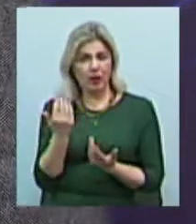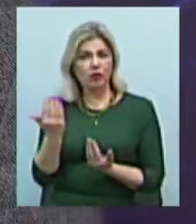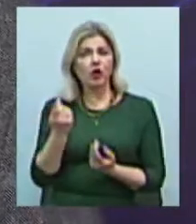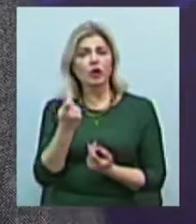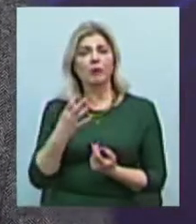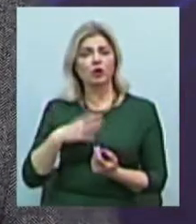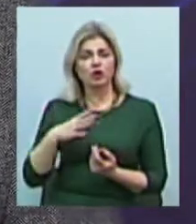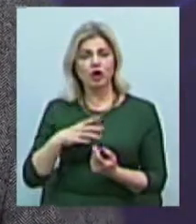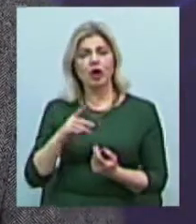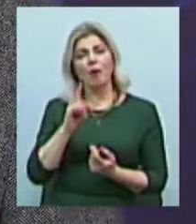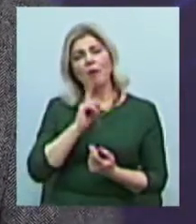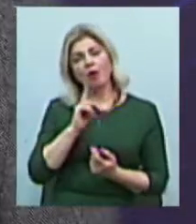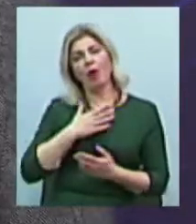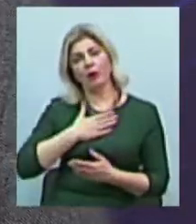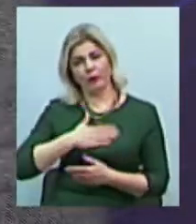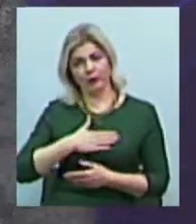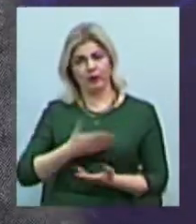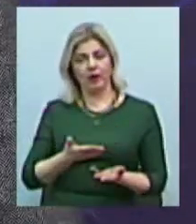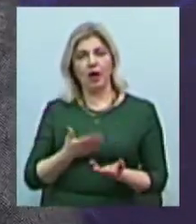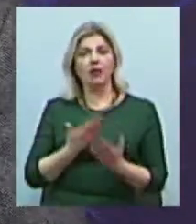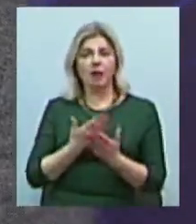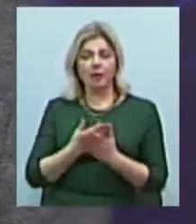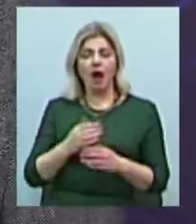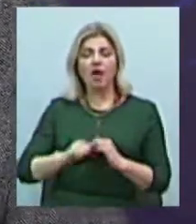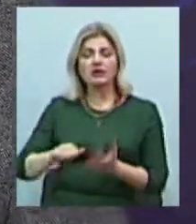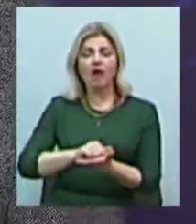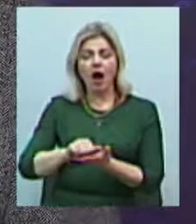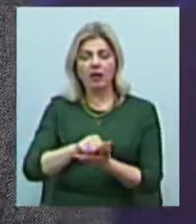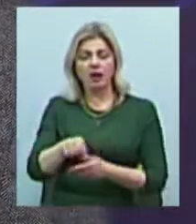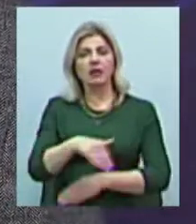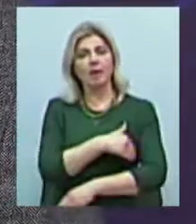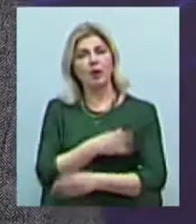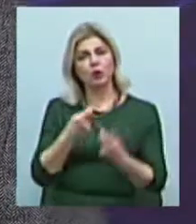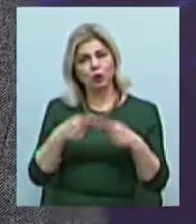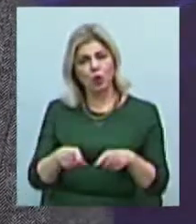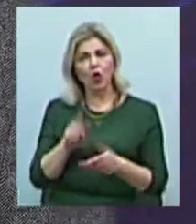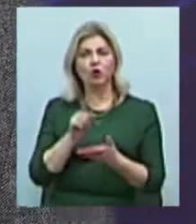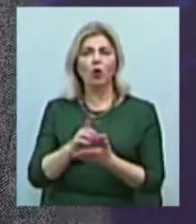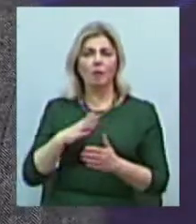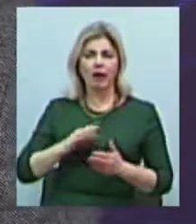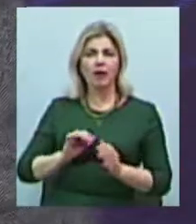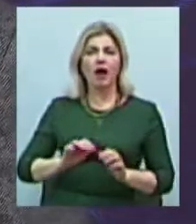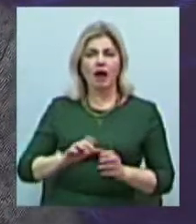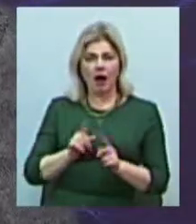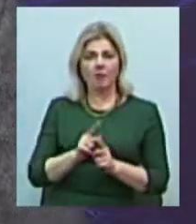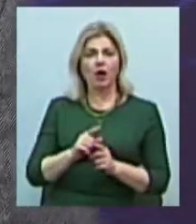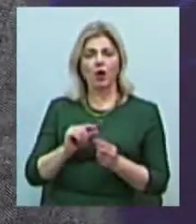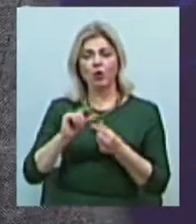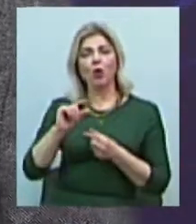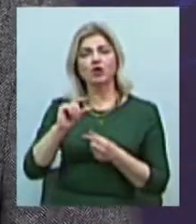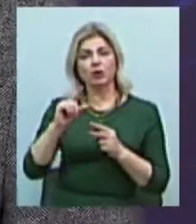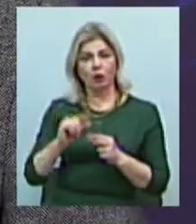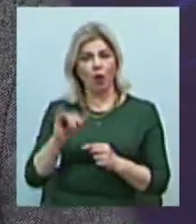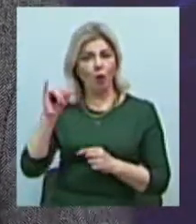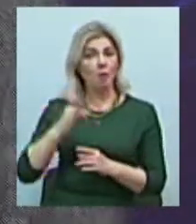поки трошки асфальт мінімальну норму температури буде мати, тому що його треба менше буде вкатувати, тобто буде вища товщина. У